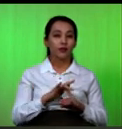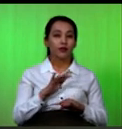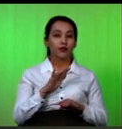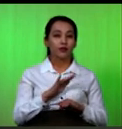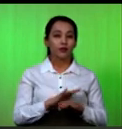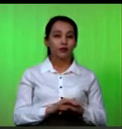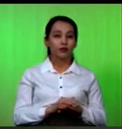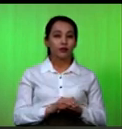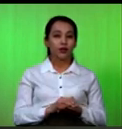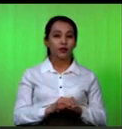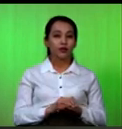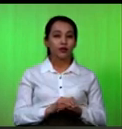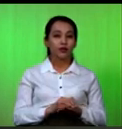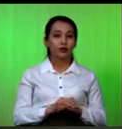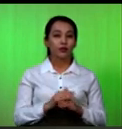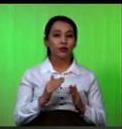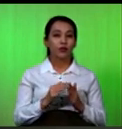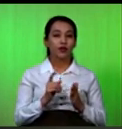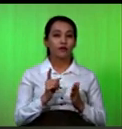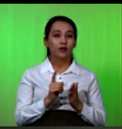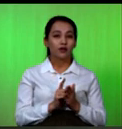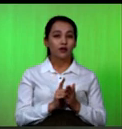bilan xayrlashamiz. Uyga berilgan